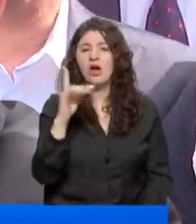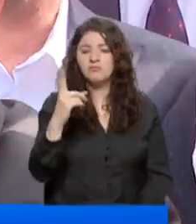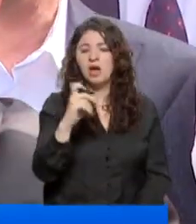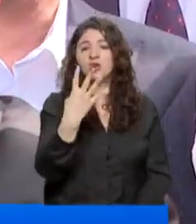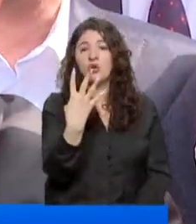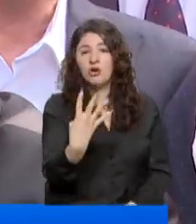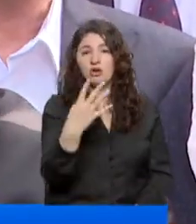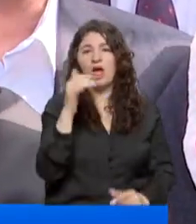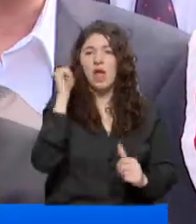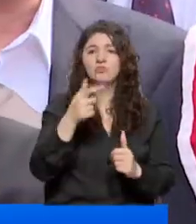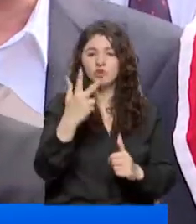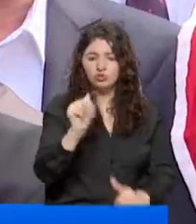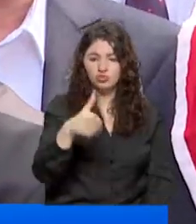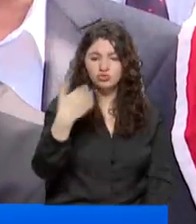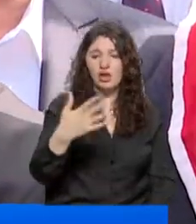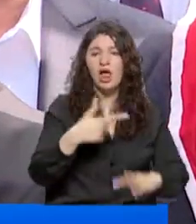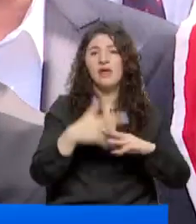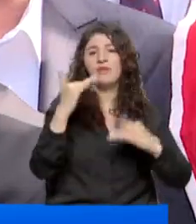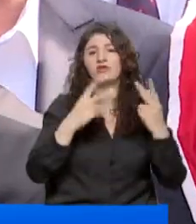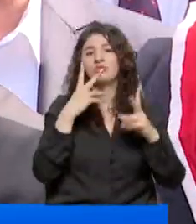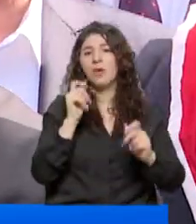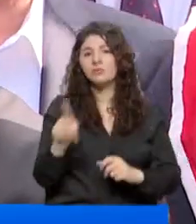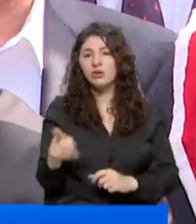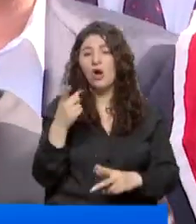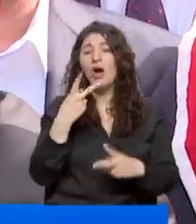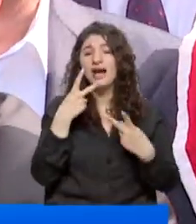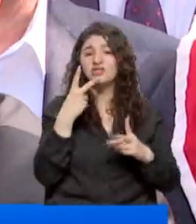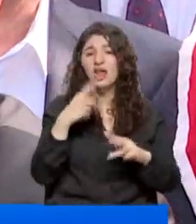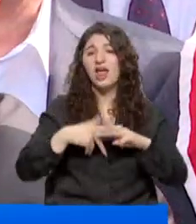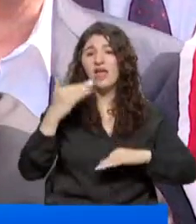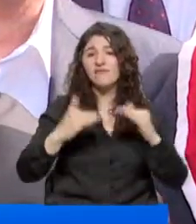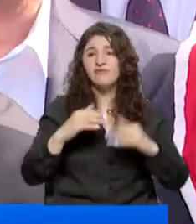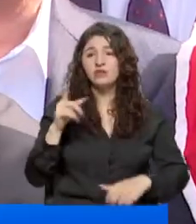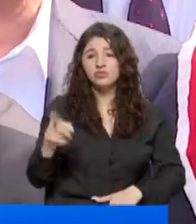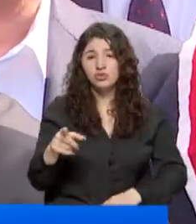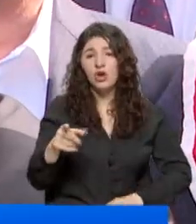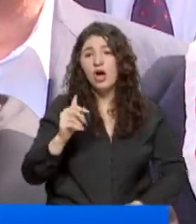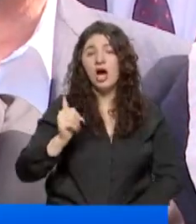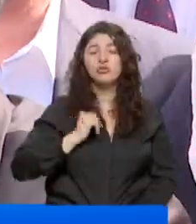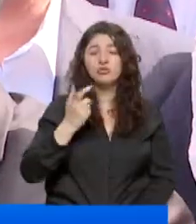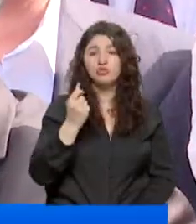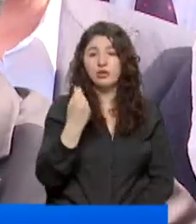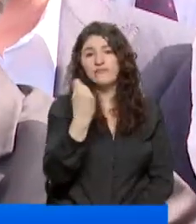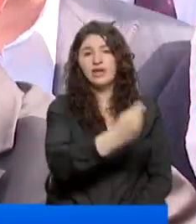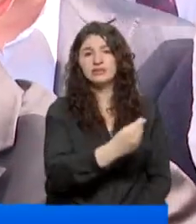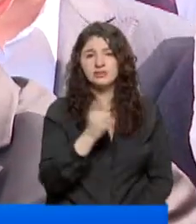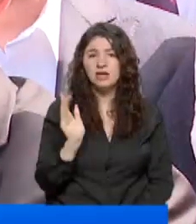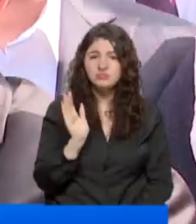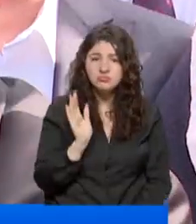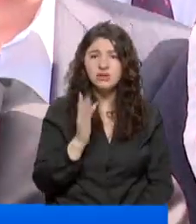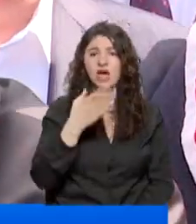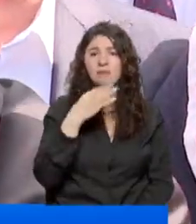Her Ayın dördünde bundan üç gün sonra enflasyon açıklanacak o açıklanan enflasyon u asgari ücretle versinler